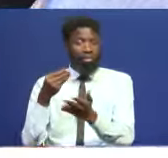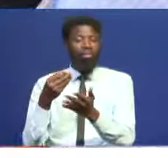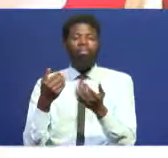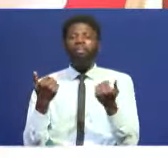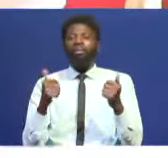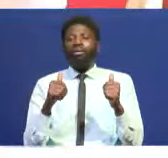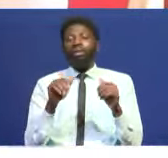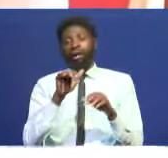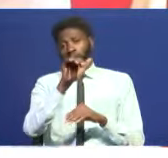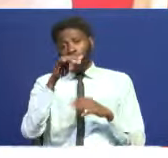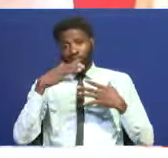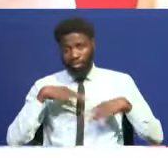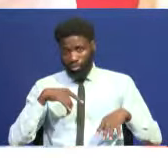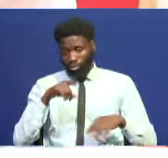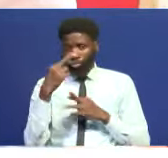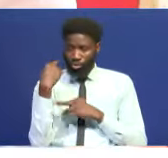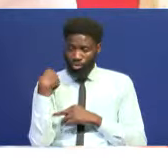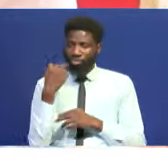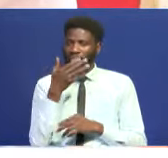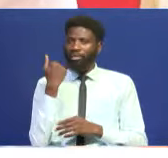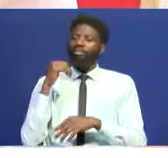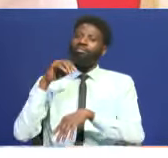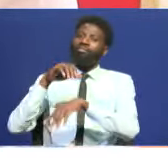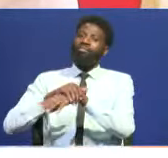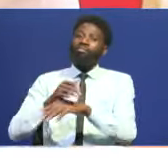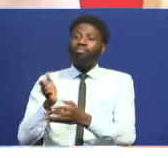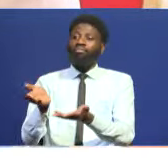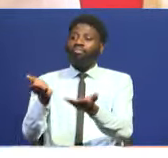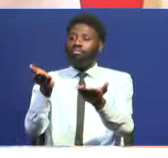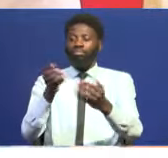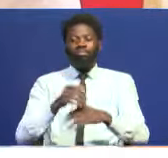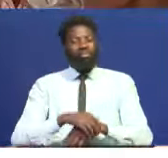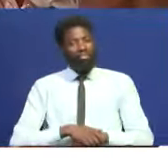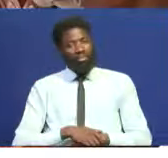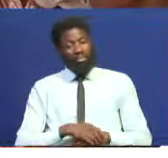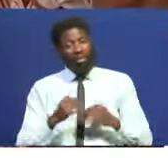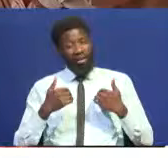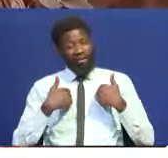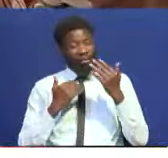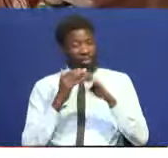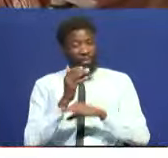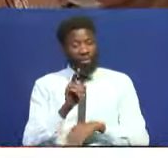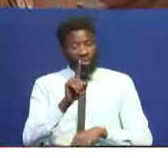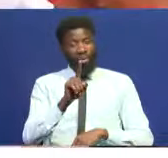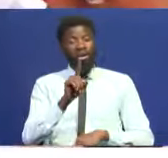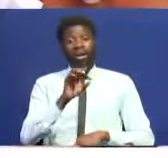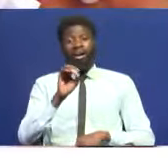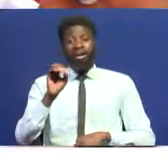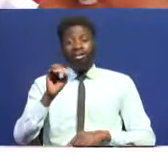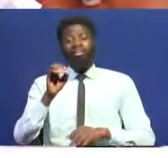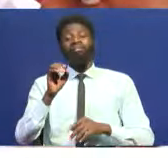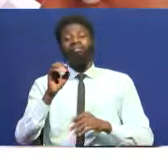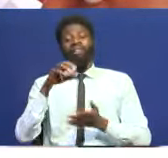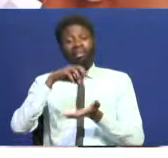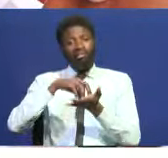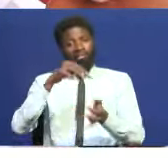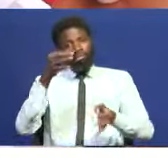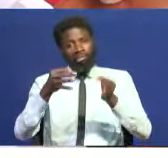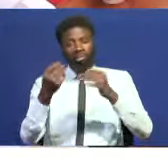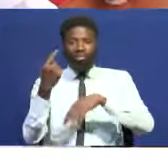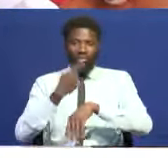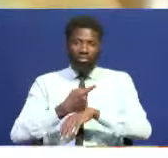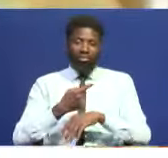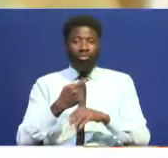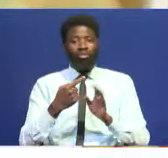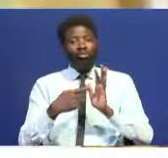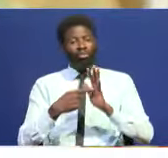kuzichukua. Mahakama ya Mandera hushughulikia zaidi ya kesi 100 kila siku, dhihirisho kuwa kuna idadi kubwa ya watu wanaohitaji huduma za